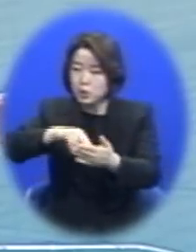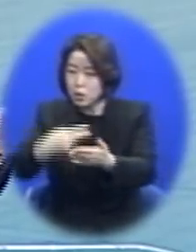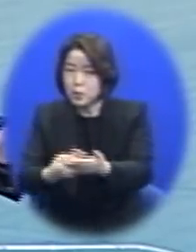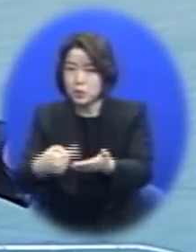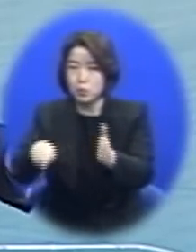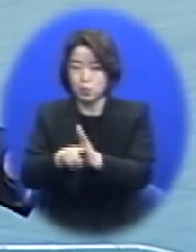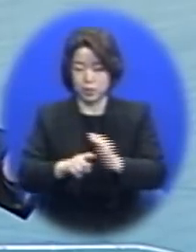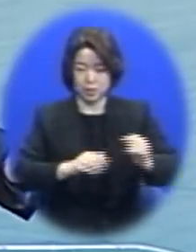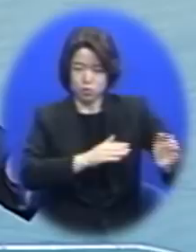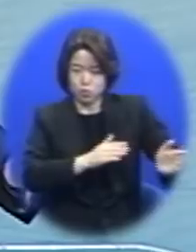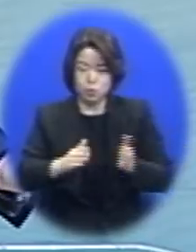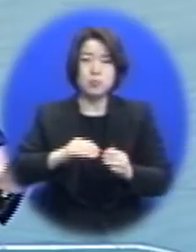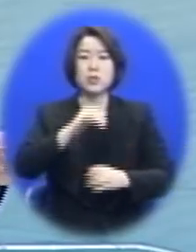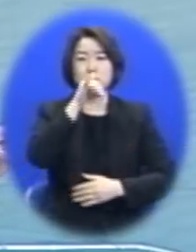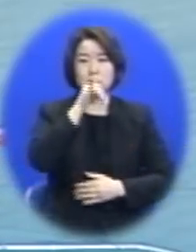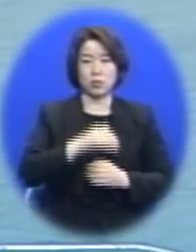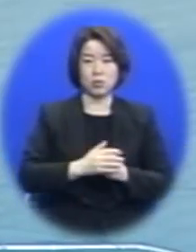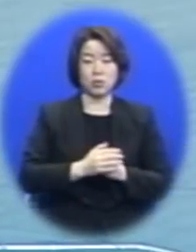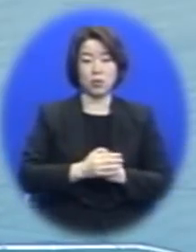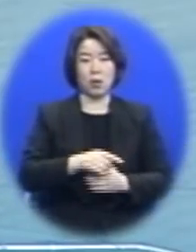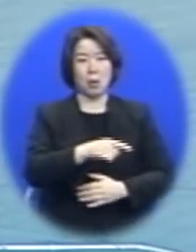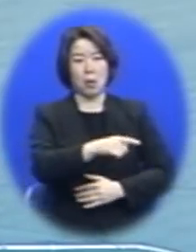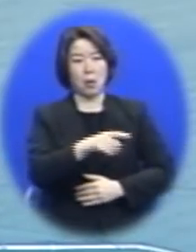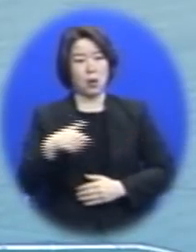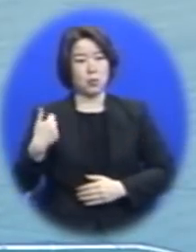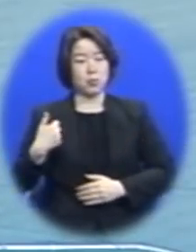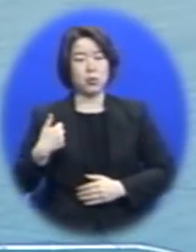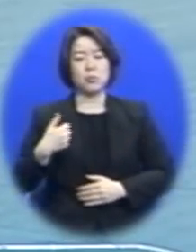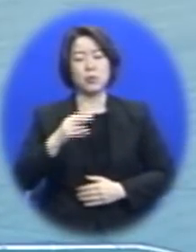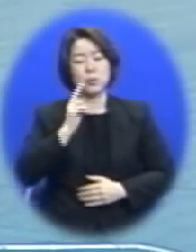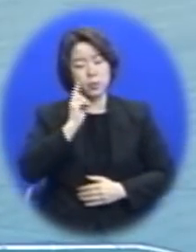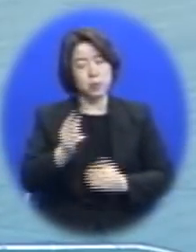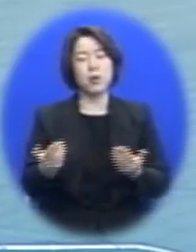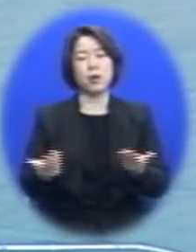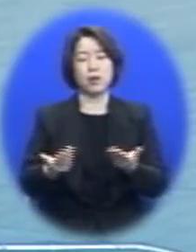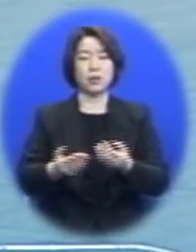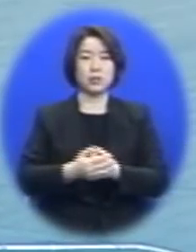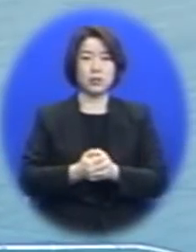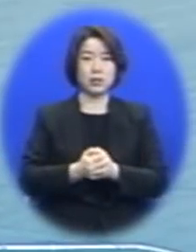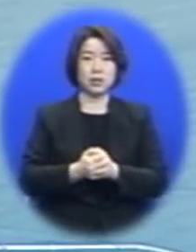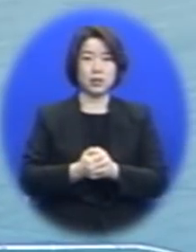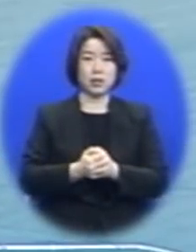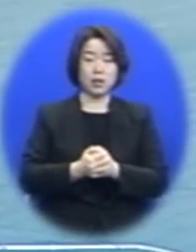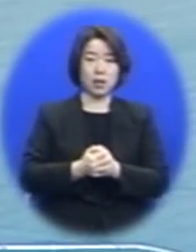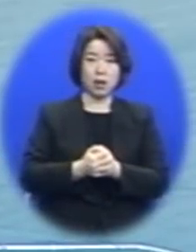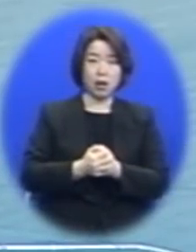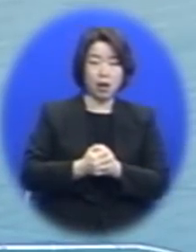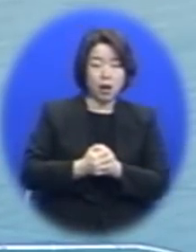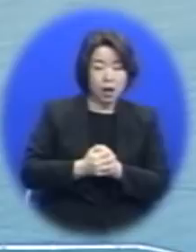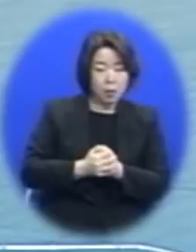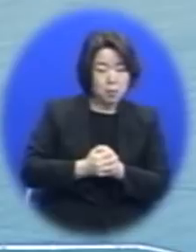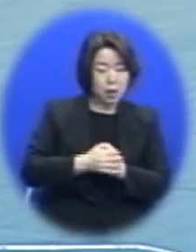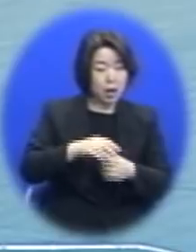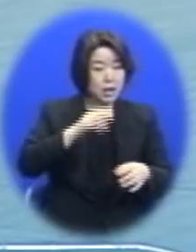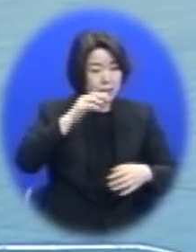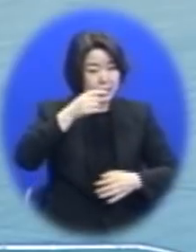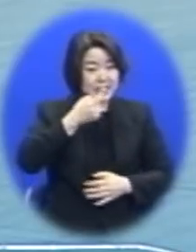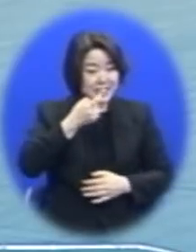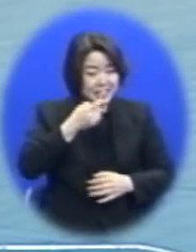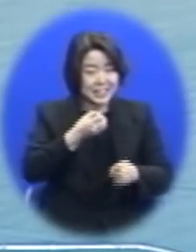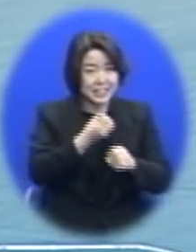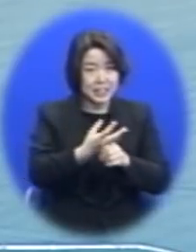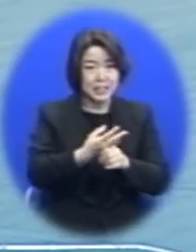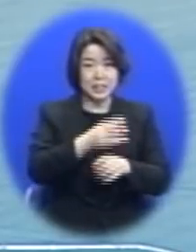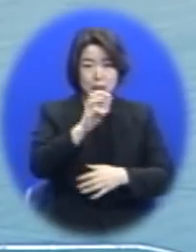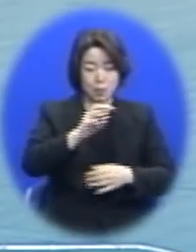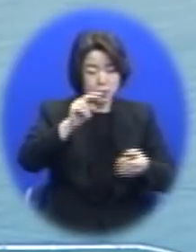우리가 그걸 모른다면 그 말이 얼마나 심각한 일입니다 갈은 일단 예수님이 택한 제자 중에 열두 제자 중의 하나였는데